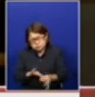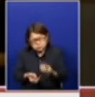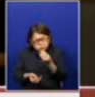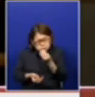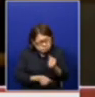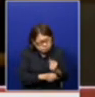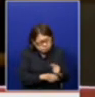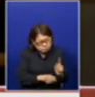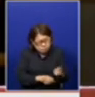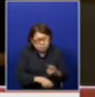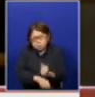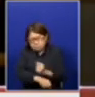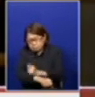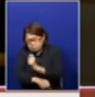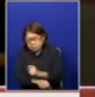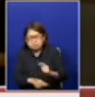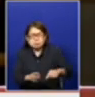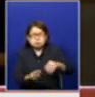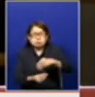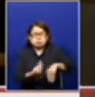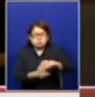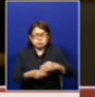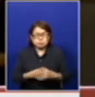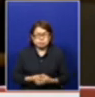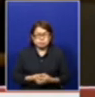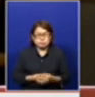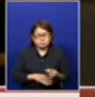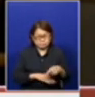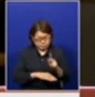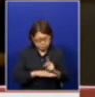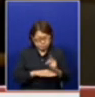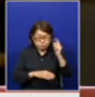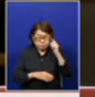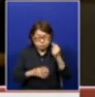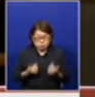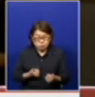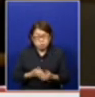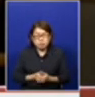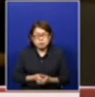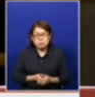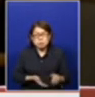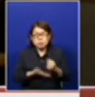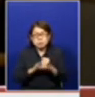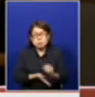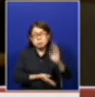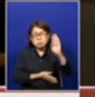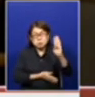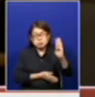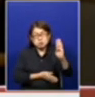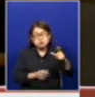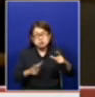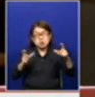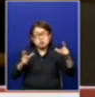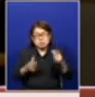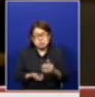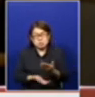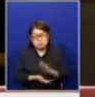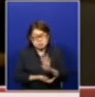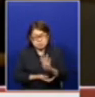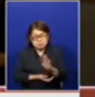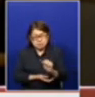ท่านประธานครับวันนี้เยียวยายักษ์ใหญ่บริษัทยักษ์ใหญ่ 400,000 ล้าน SME 500,000 ล้าน